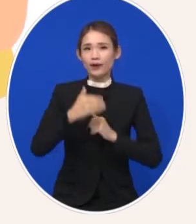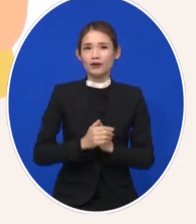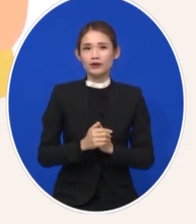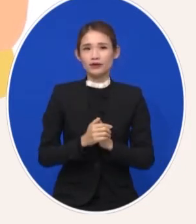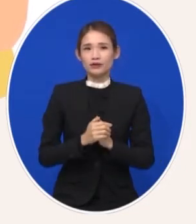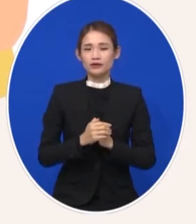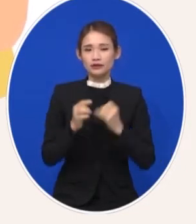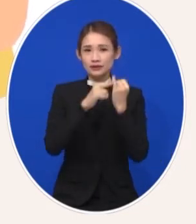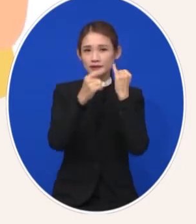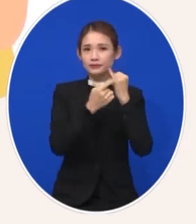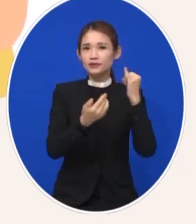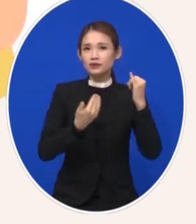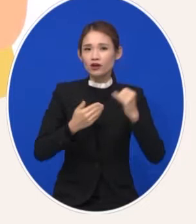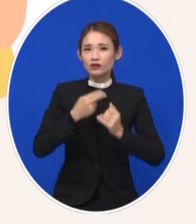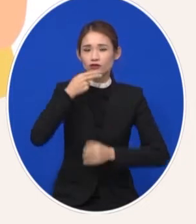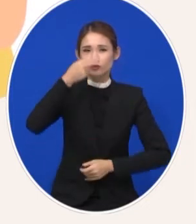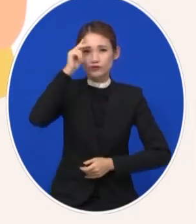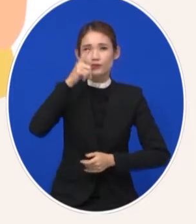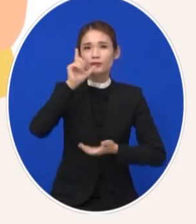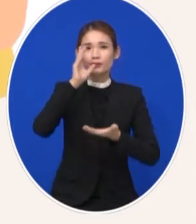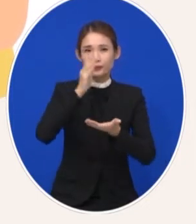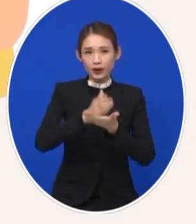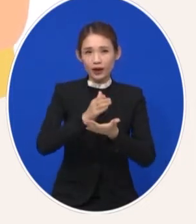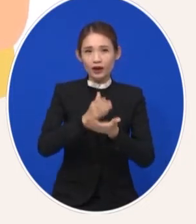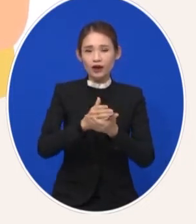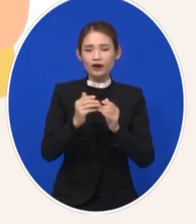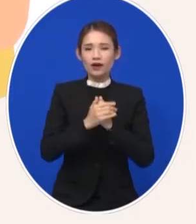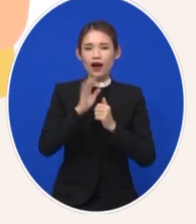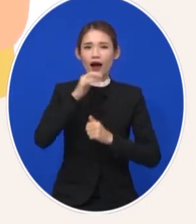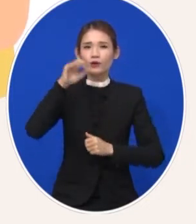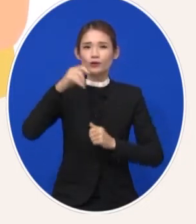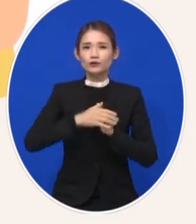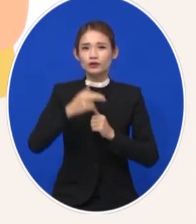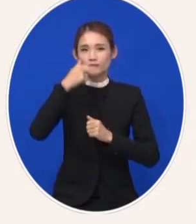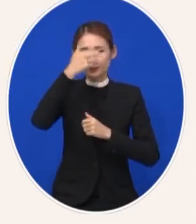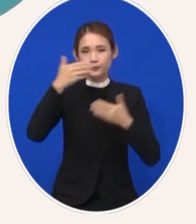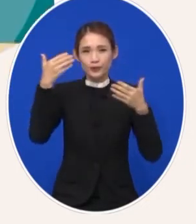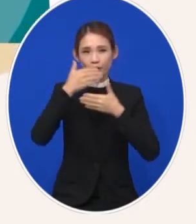전 금주로 태아 알코올 증후군 예방이 가능합니다.